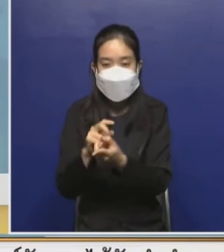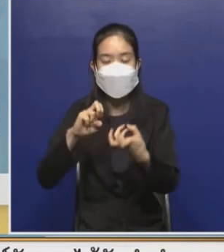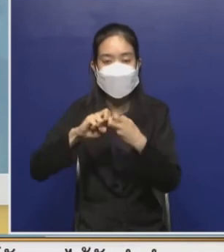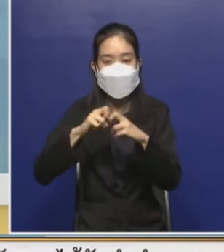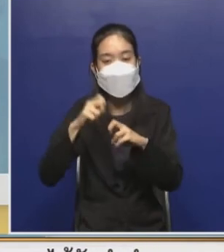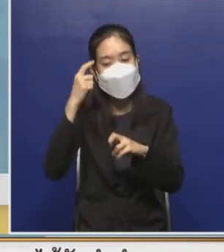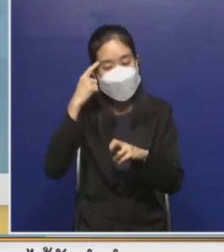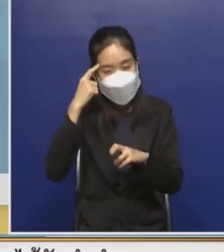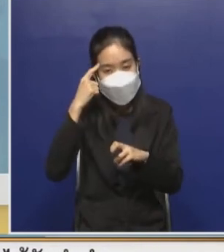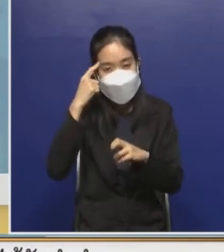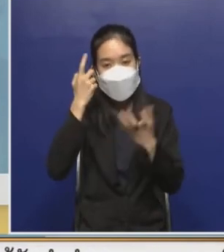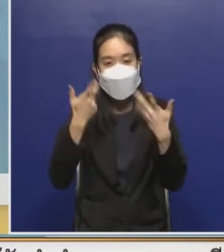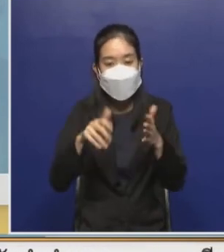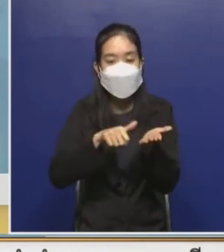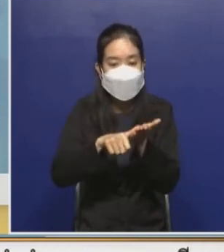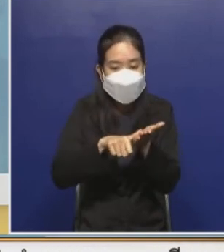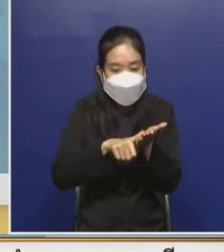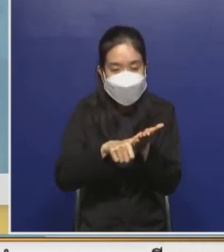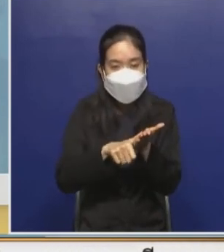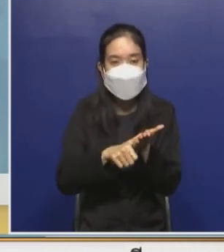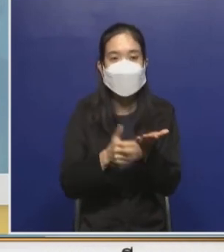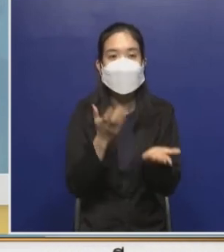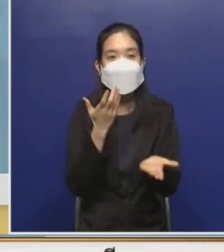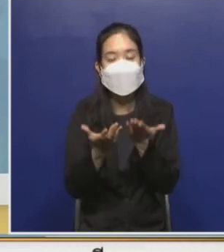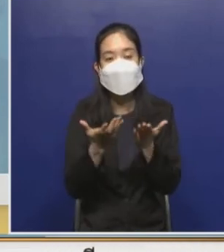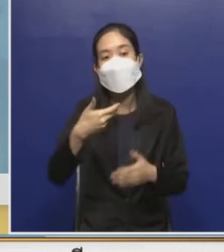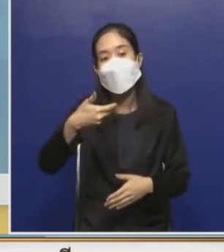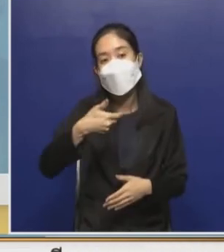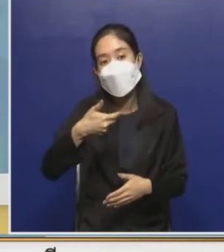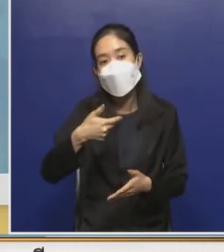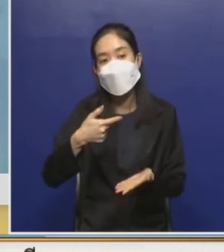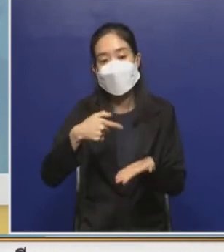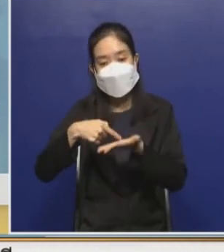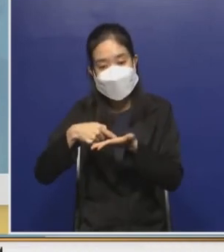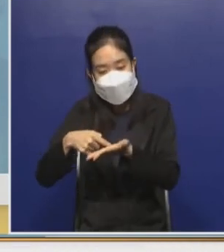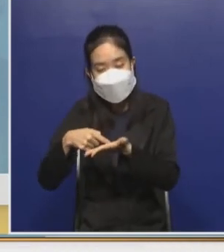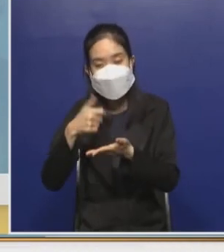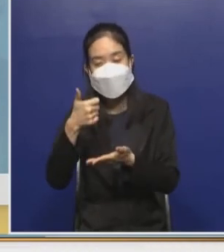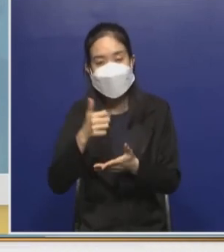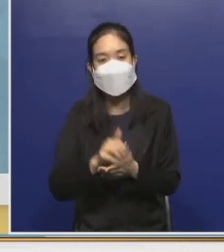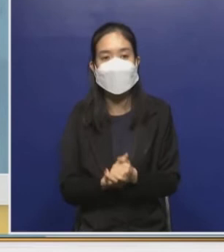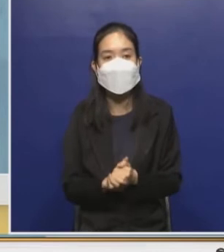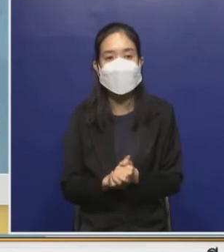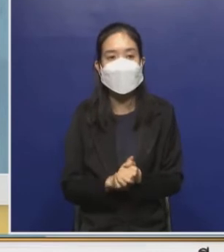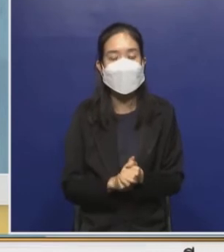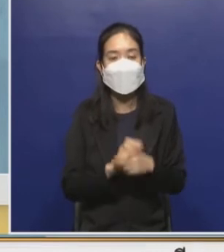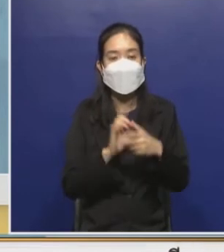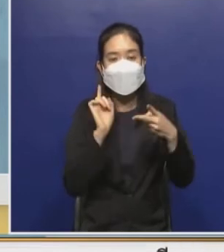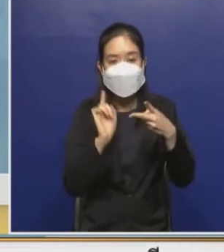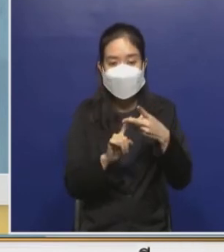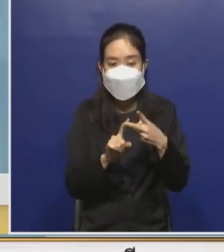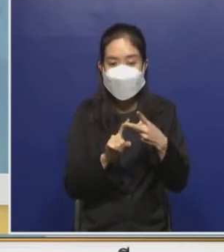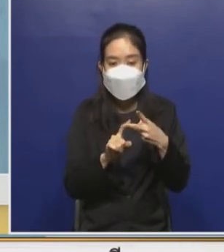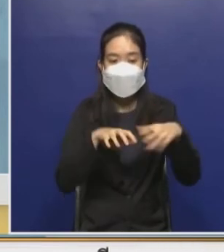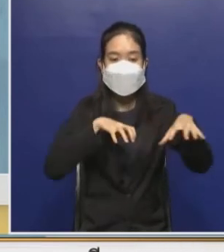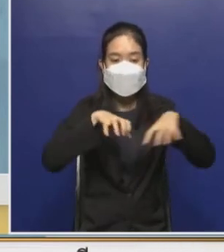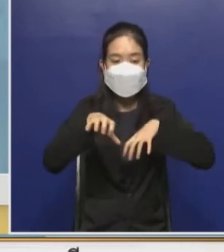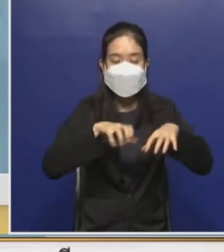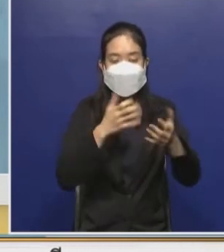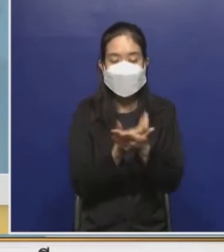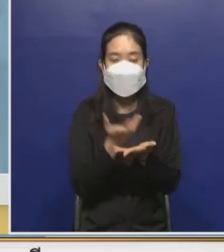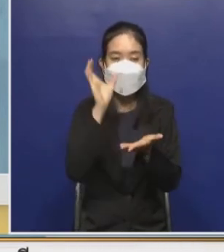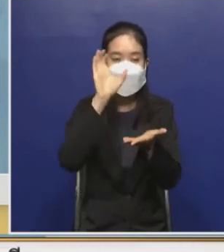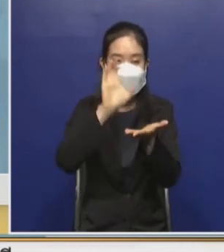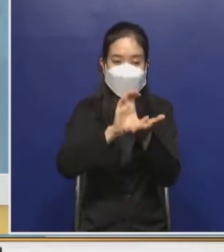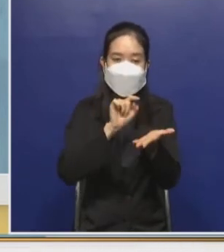นโยบายในการจดทำคำของงบประมาณ2. ระบบการจัทำงบปณ ต้องไม่รวมศูยที่สำนงบปณ